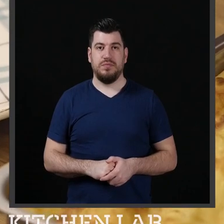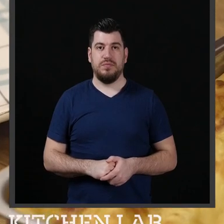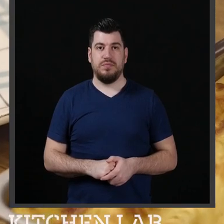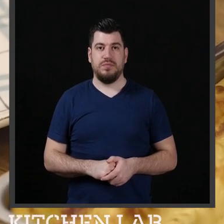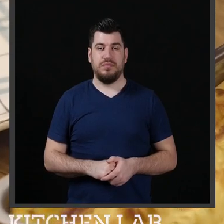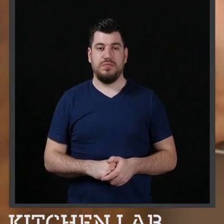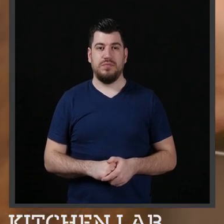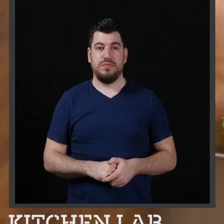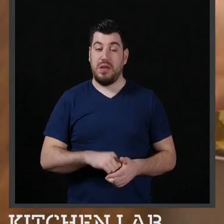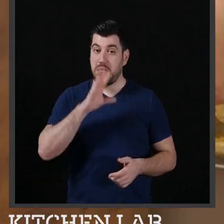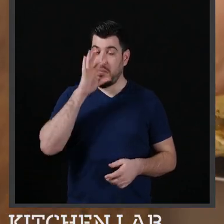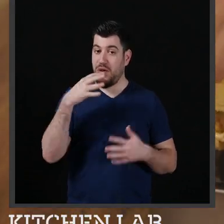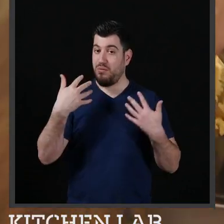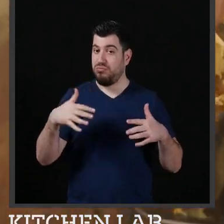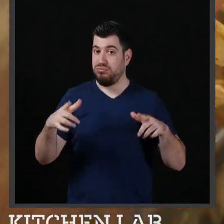Όλαλα.